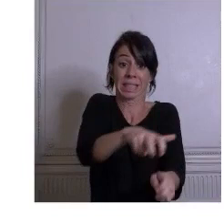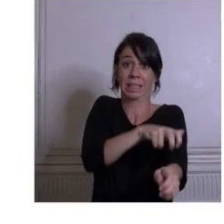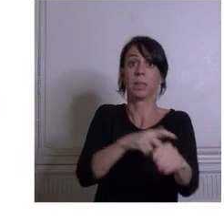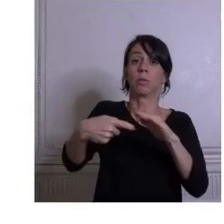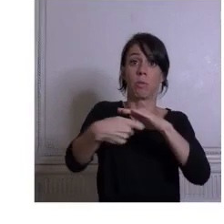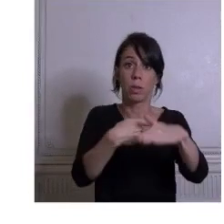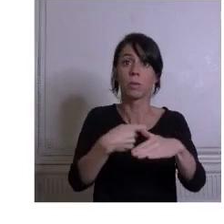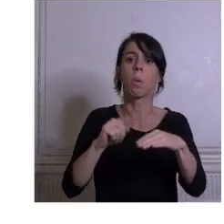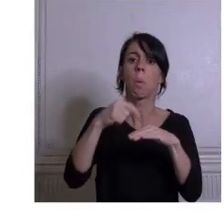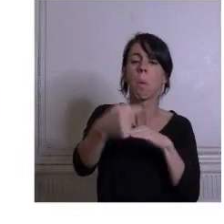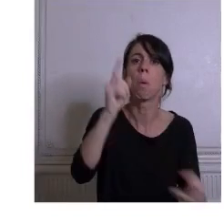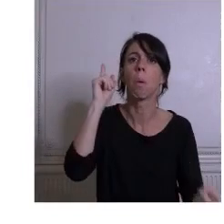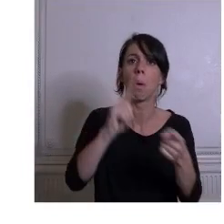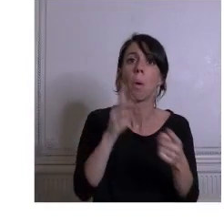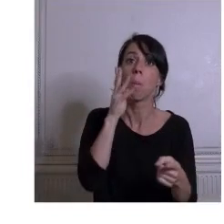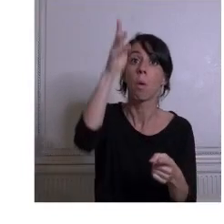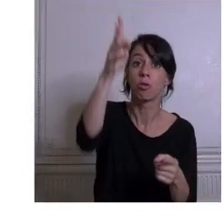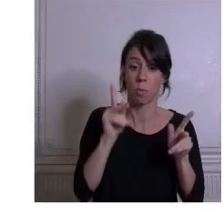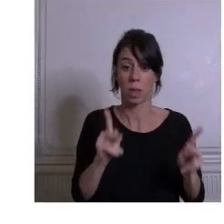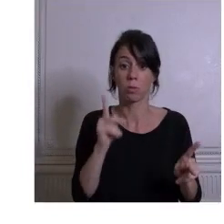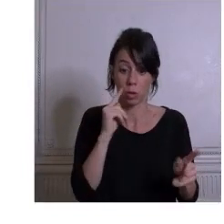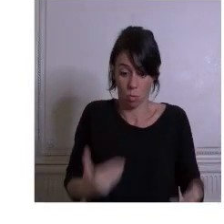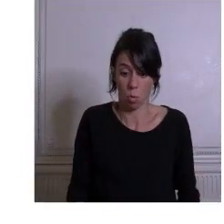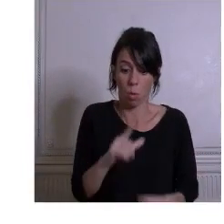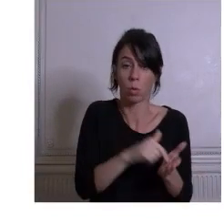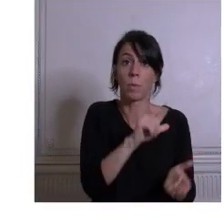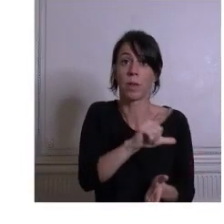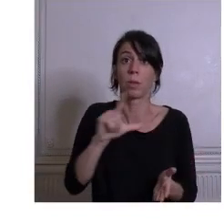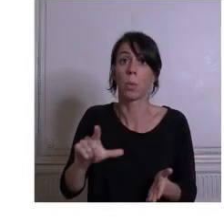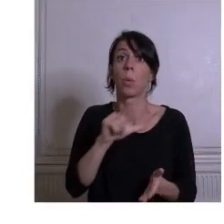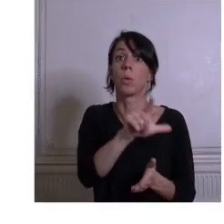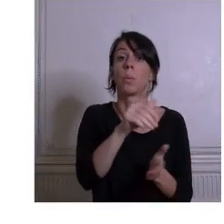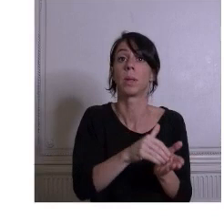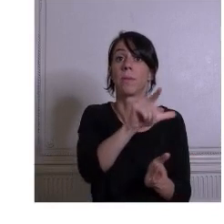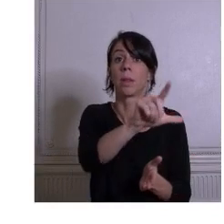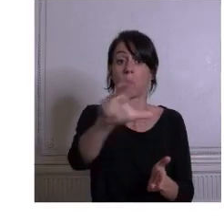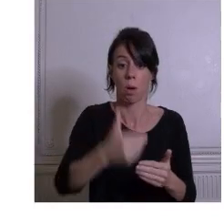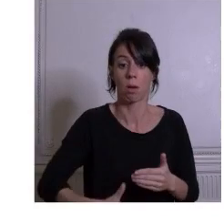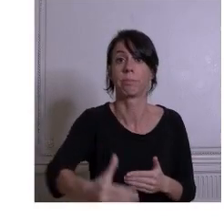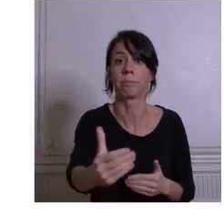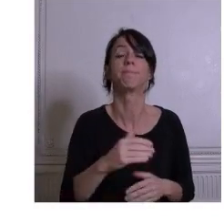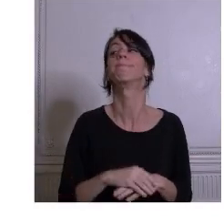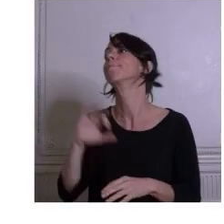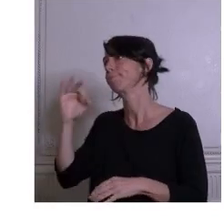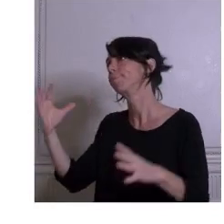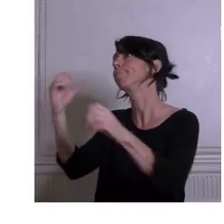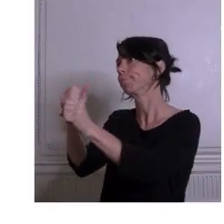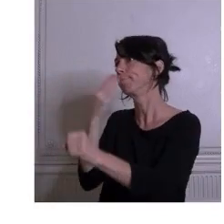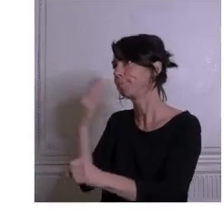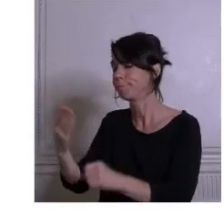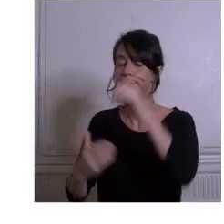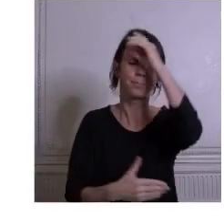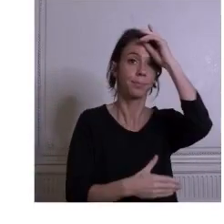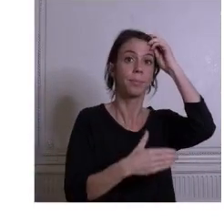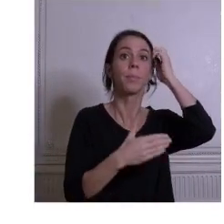Lee. Je rappelle que c'est le collège qui fait les convocations que reçoivent les élus. Et on va leur demander là-dessus. Oui.